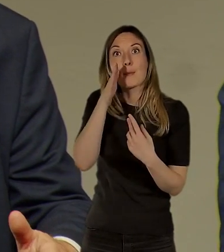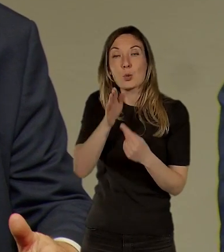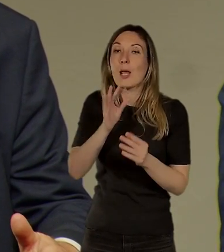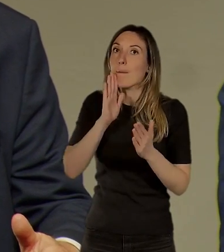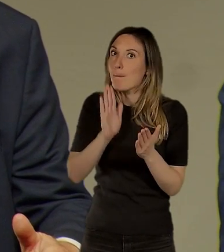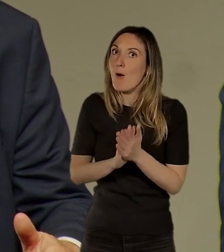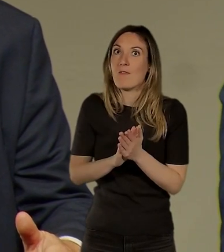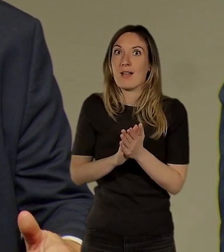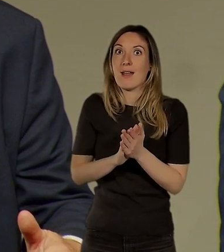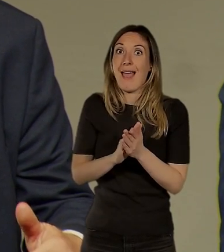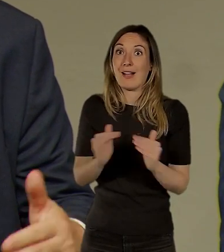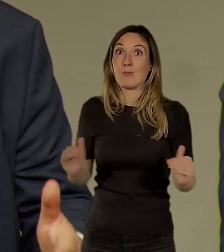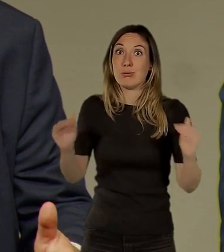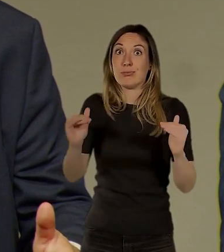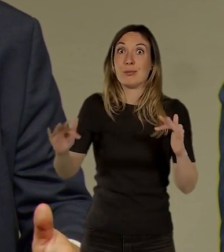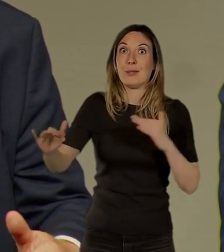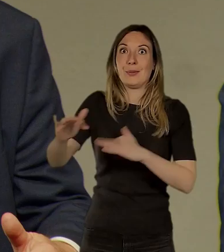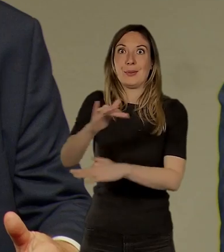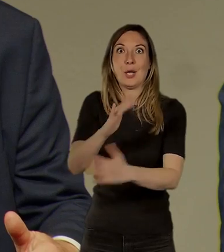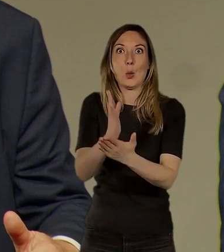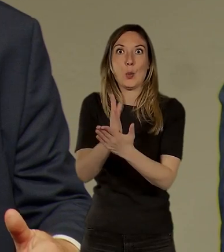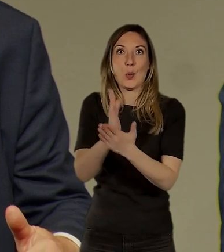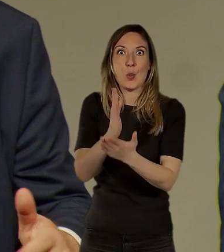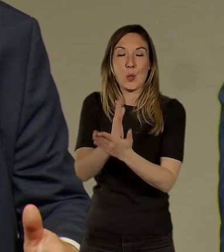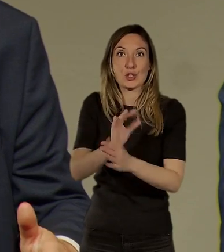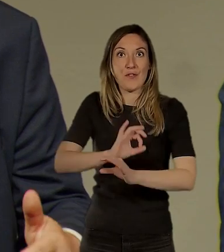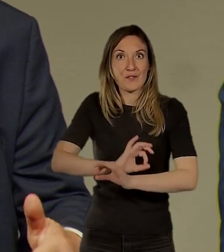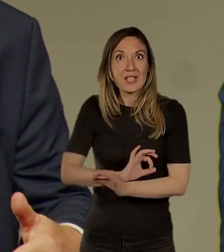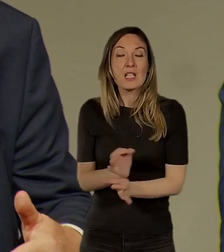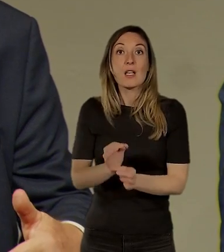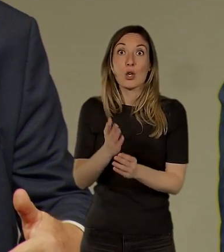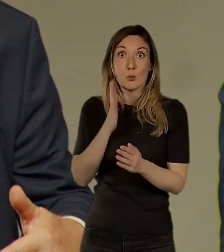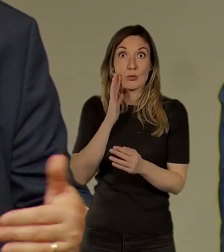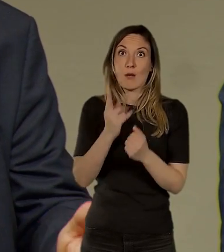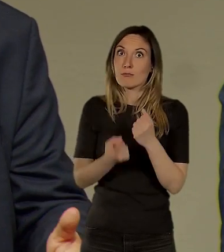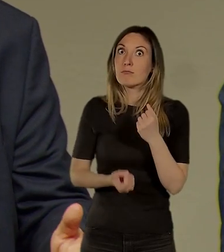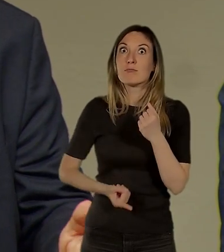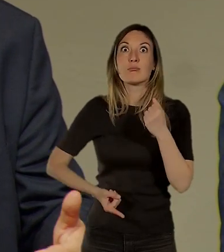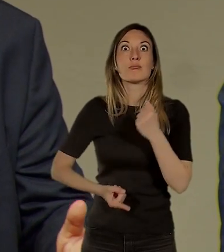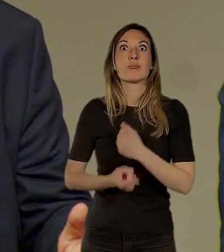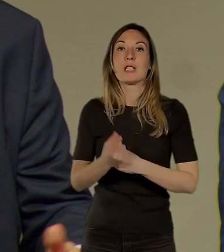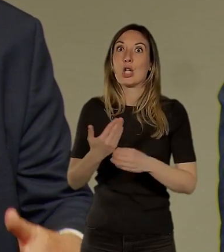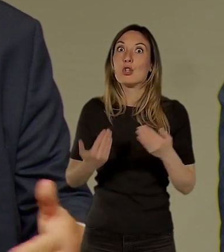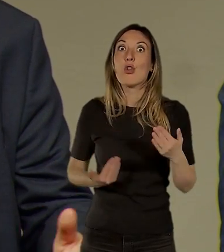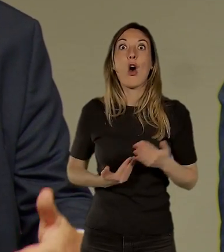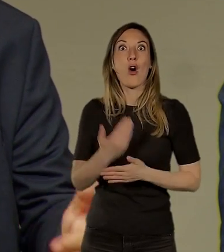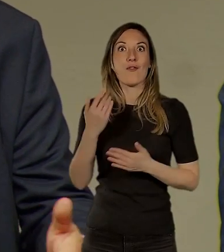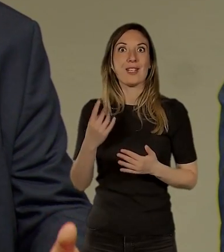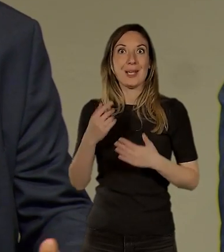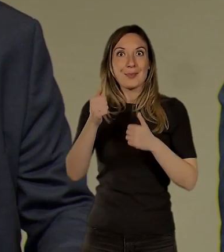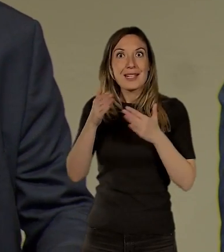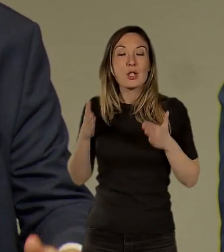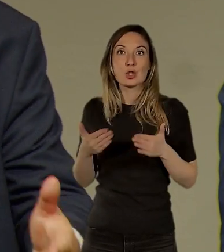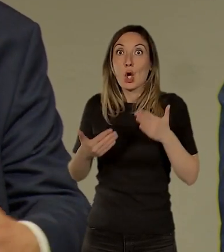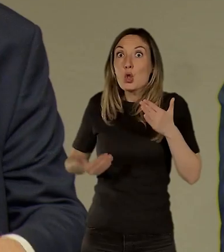úrovni, že to možná bude nový objevení jako nového města, nového